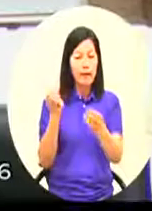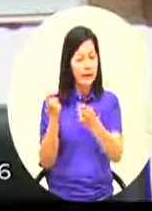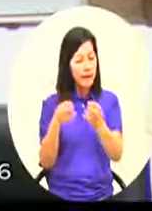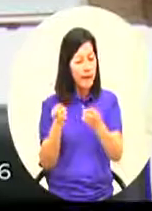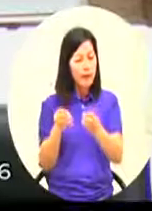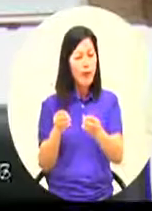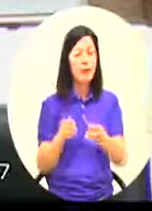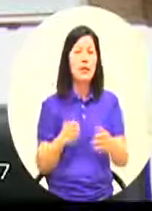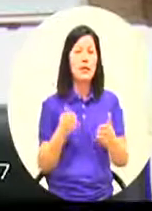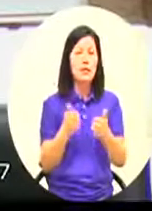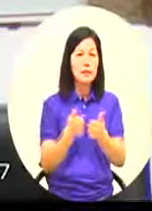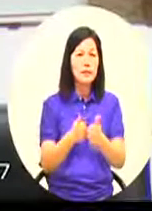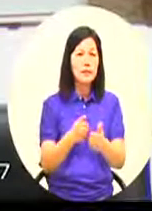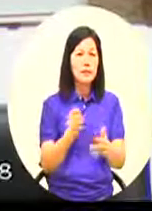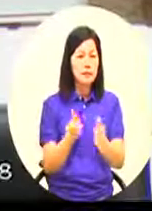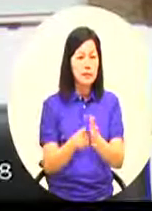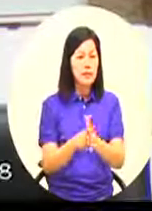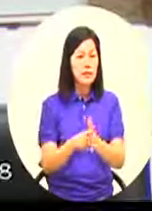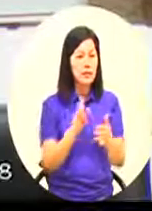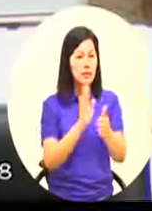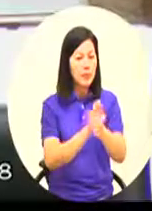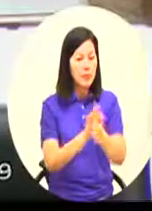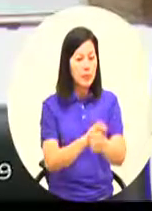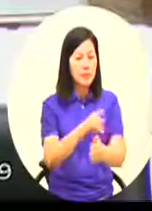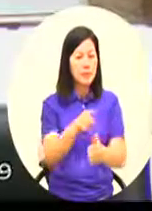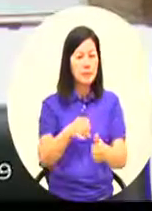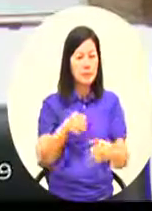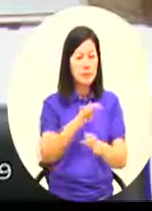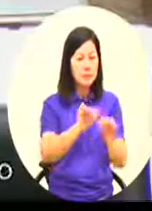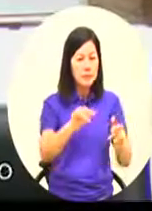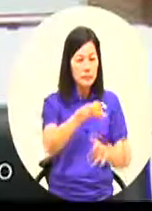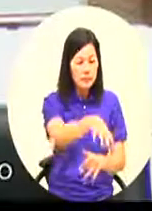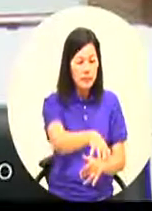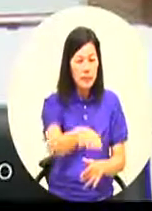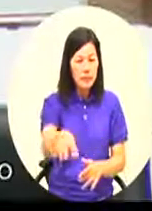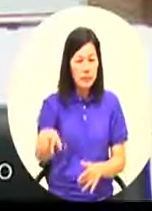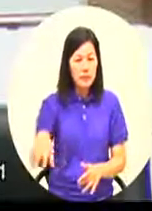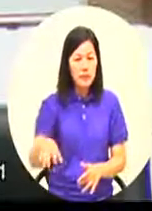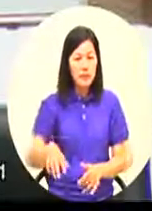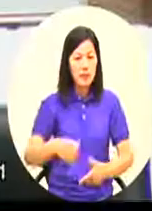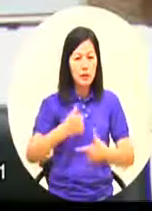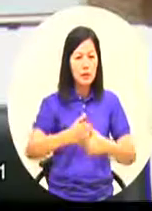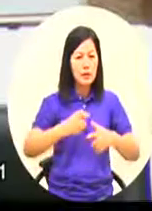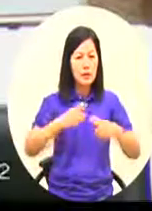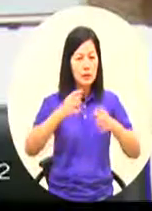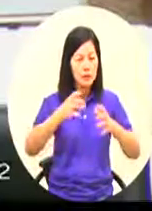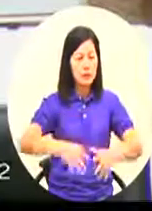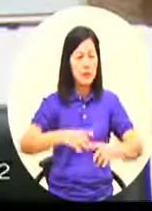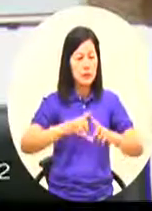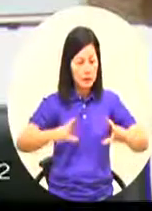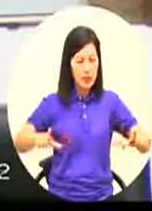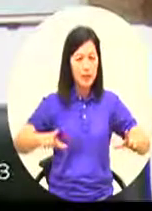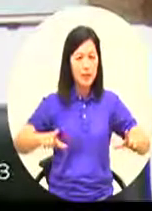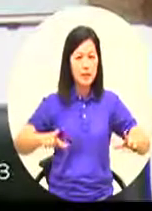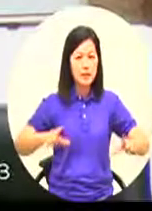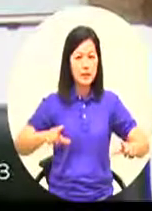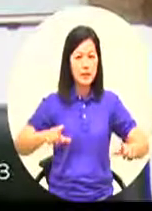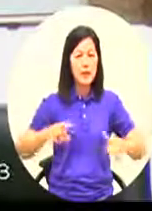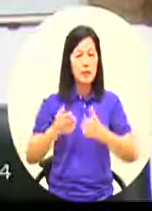们一些地方性比较重大的建设案。那